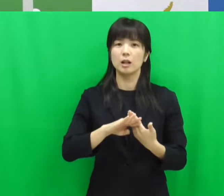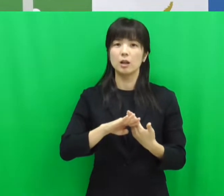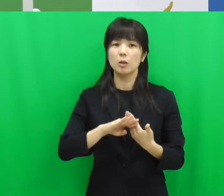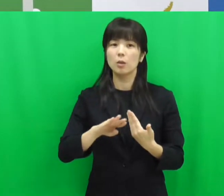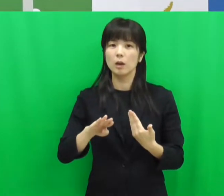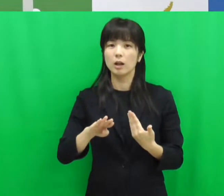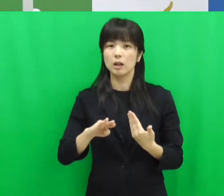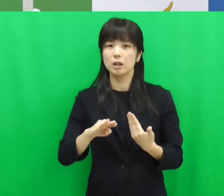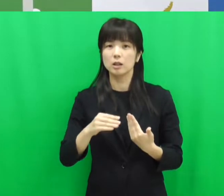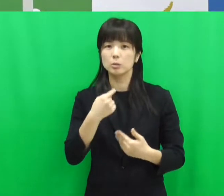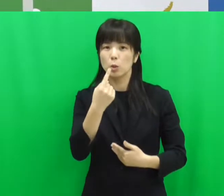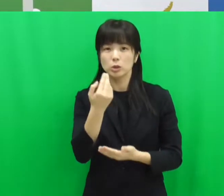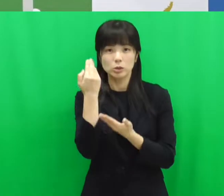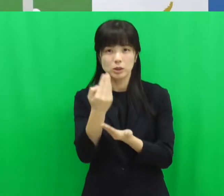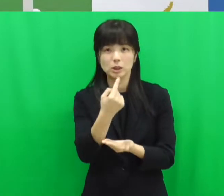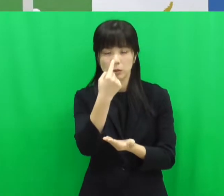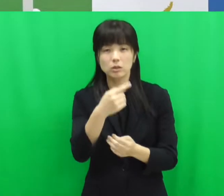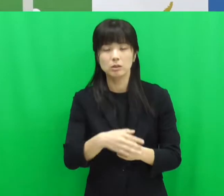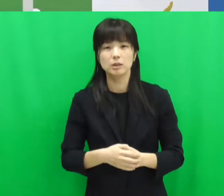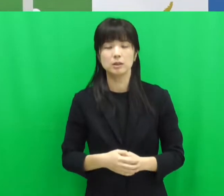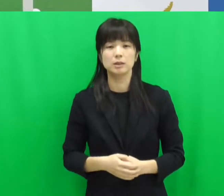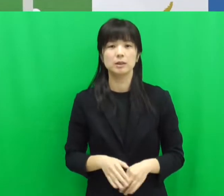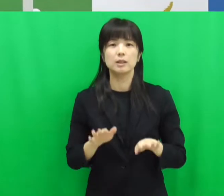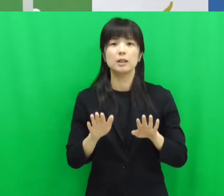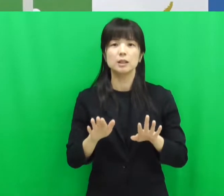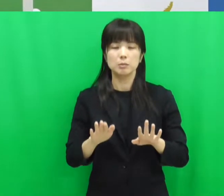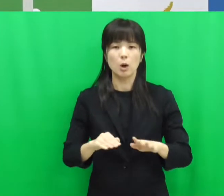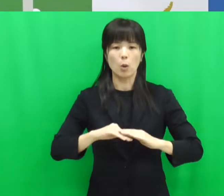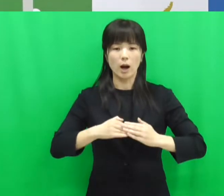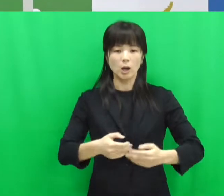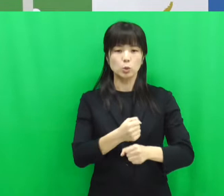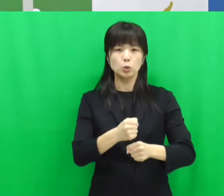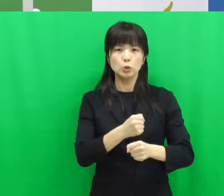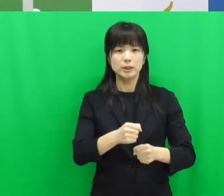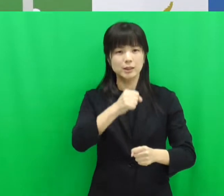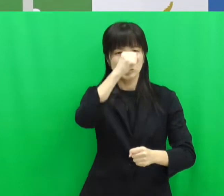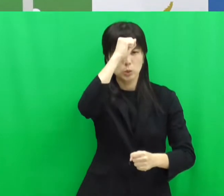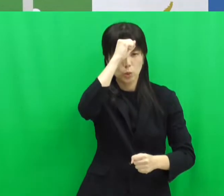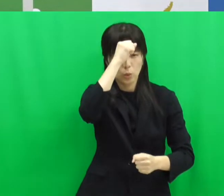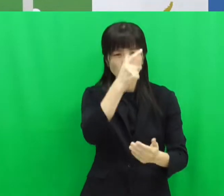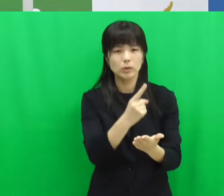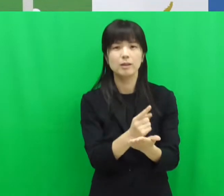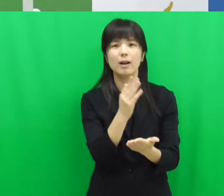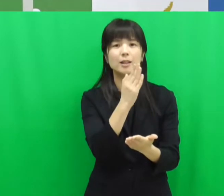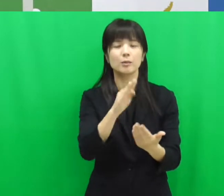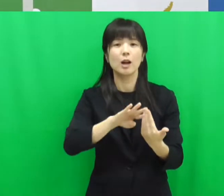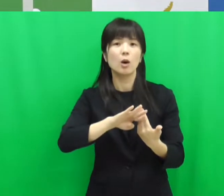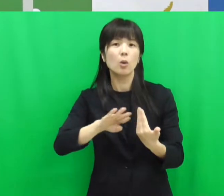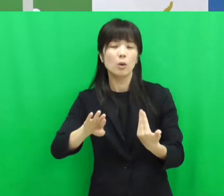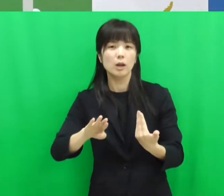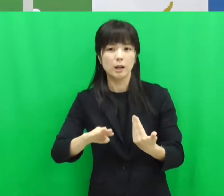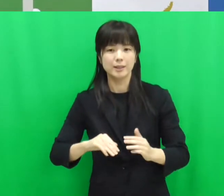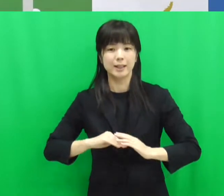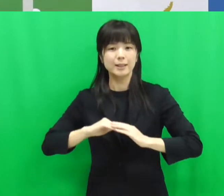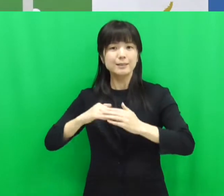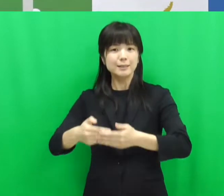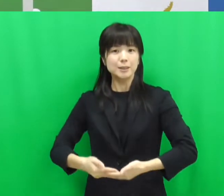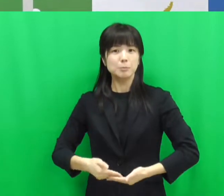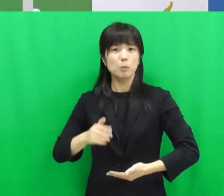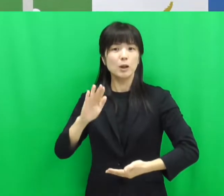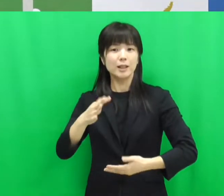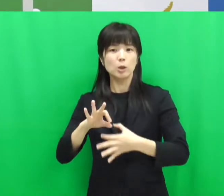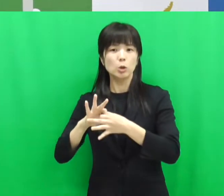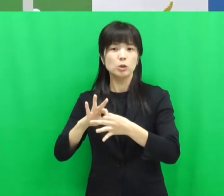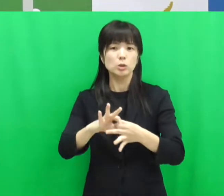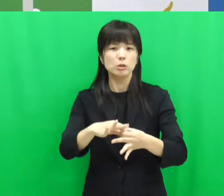質問するんですが、不妊症だけじゃなくて、最近あと不育症という妊娠したけども流産してしまったり、